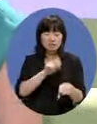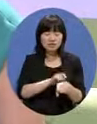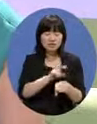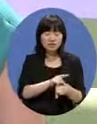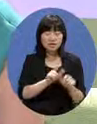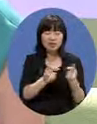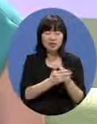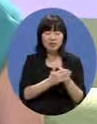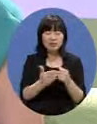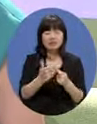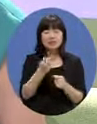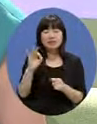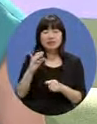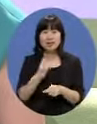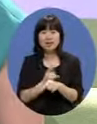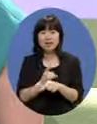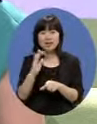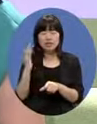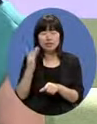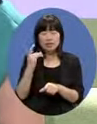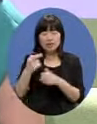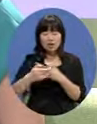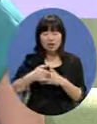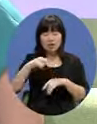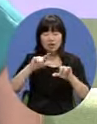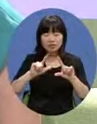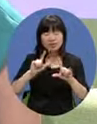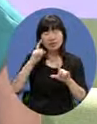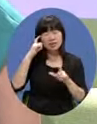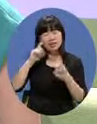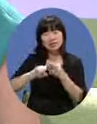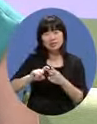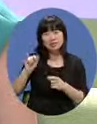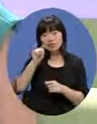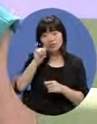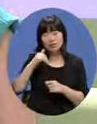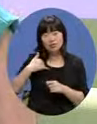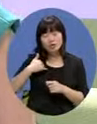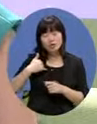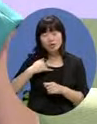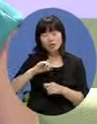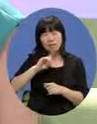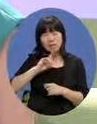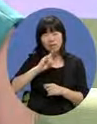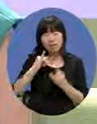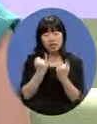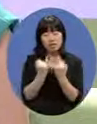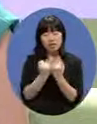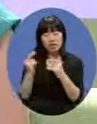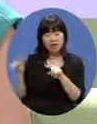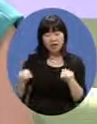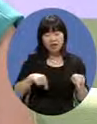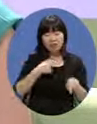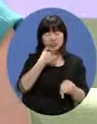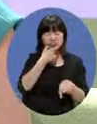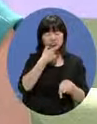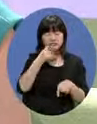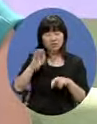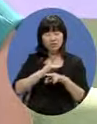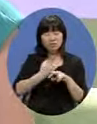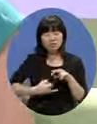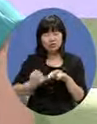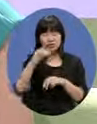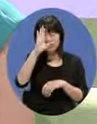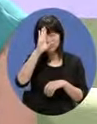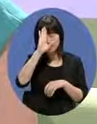때문에 받아줘야 하고 그런데 이제 외모로만 관심을 받게 되면 우리가 소위 말하는 그리고 여자들 사이에서 되게 싫어하는 공주병이